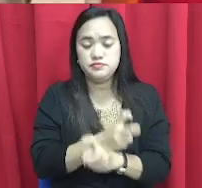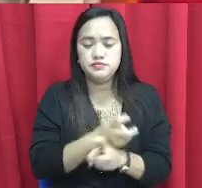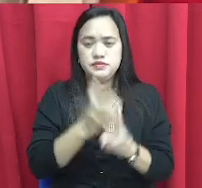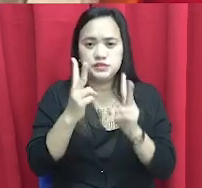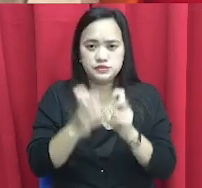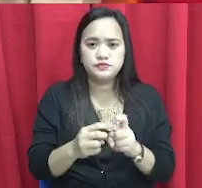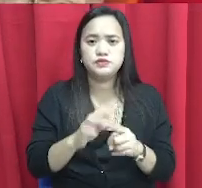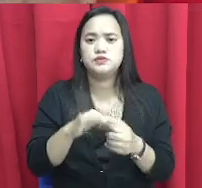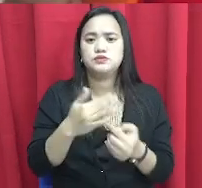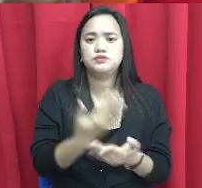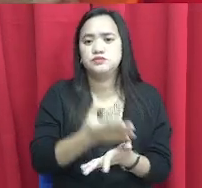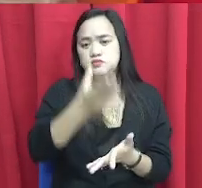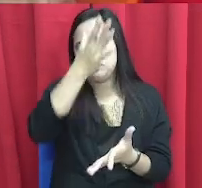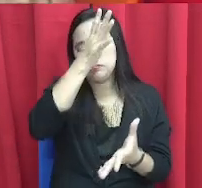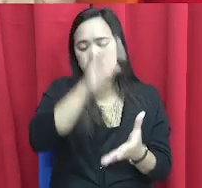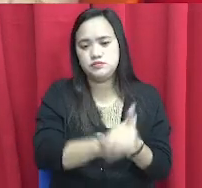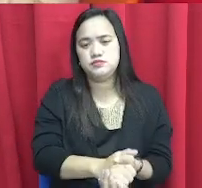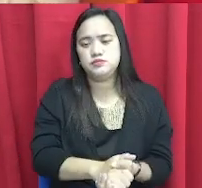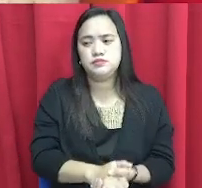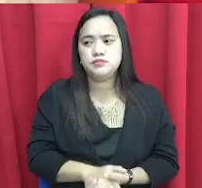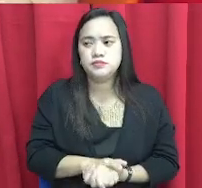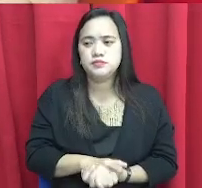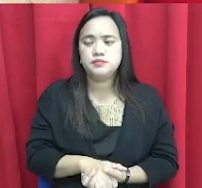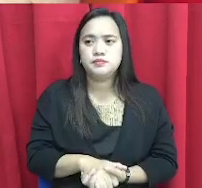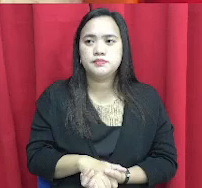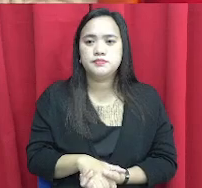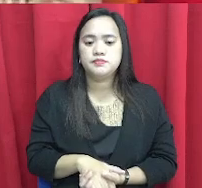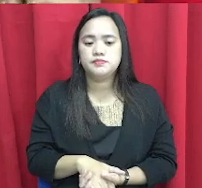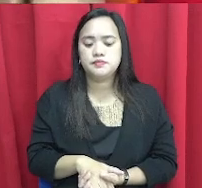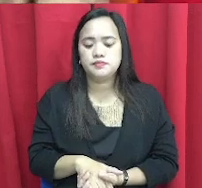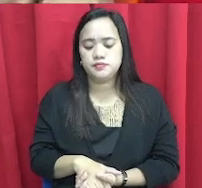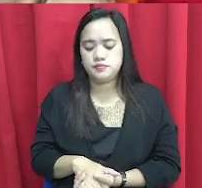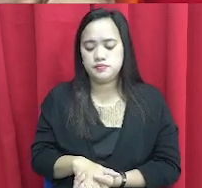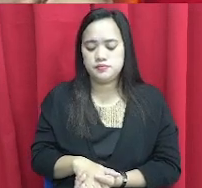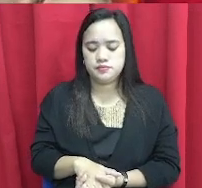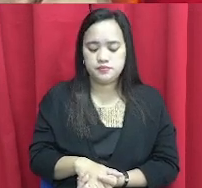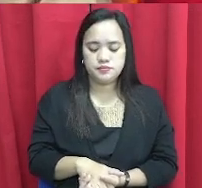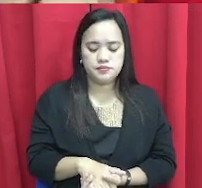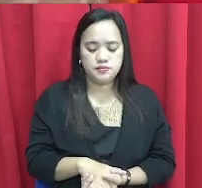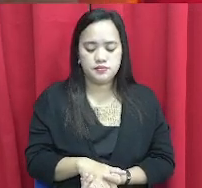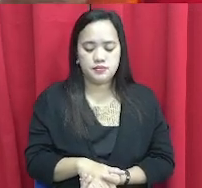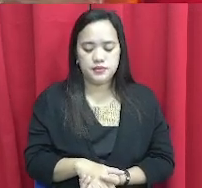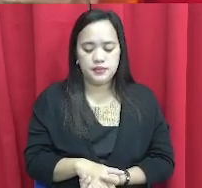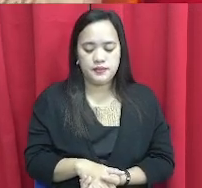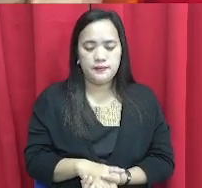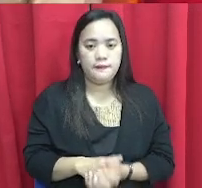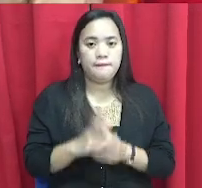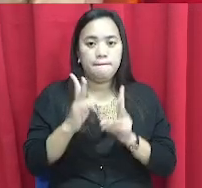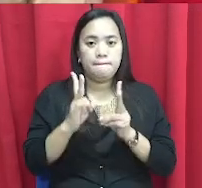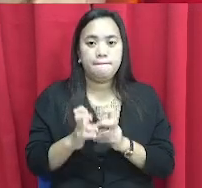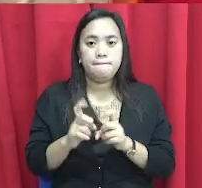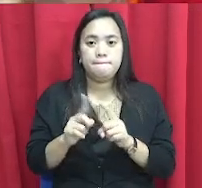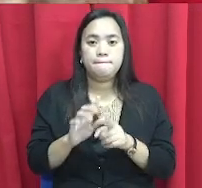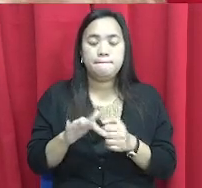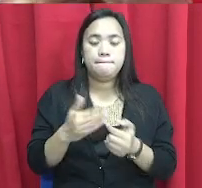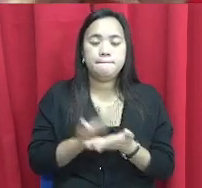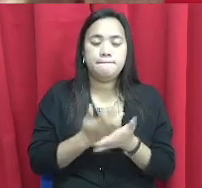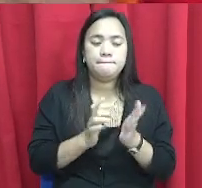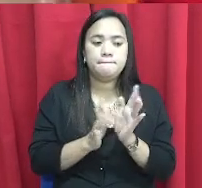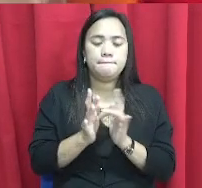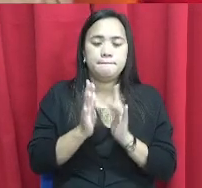husband kasi ang Ang madalas na senaryo ganito nangyari sir RG lalo na sa ating mga Kristiyano